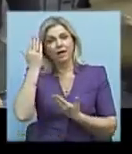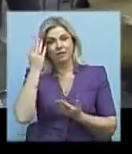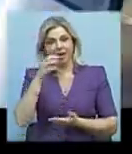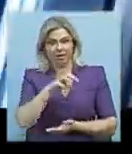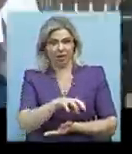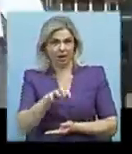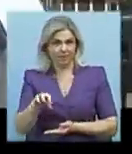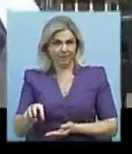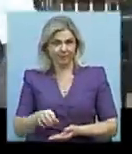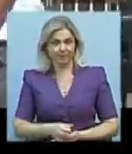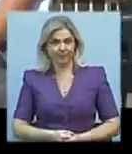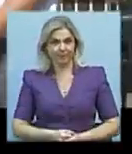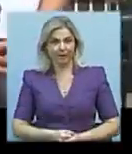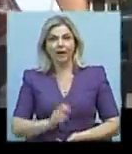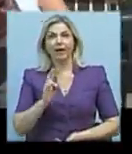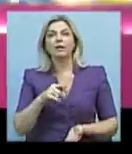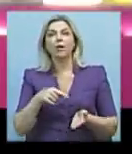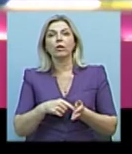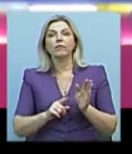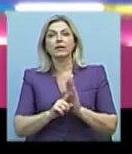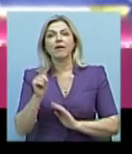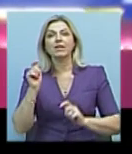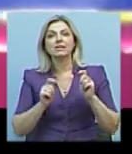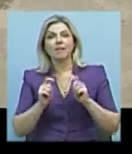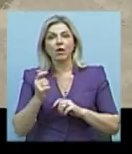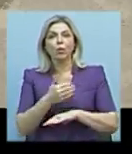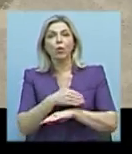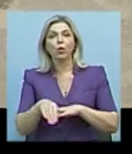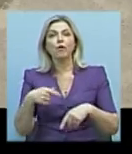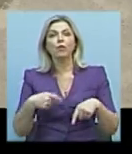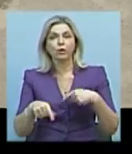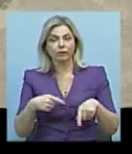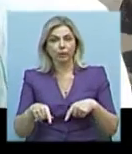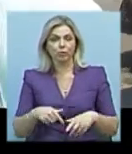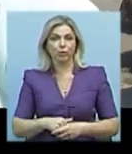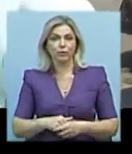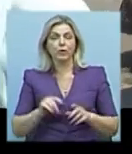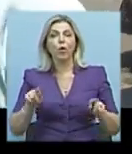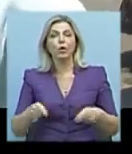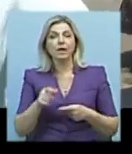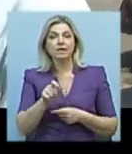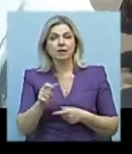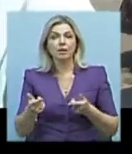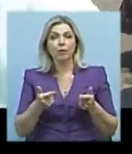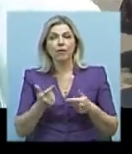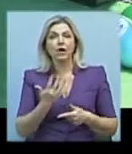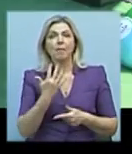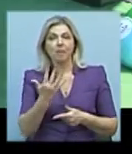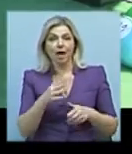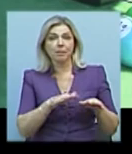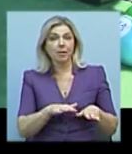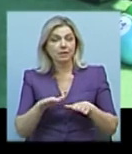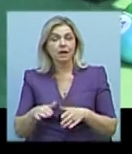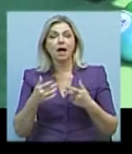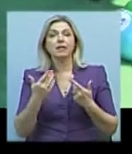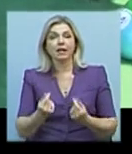локацій. У Миколаєві стартував фестиваль вуличного футболу Street Food Fest. Організатори підготували 5 локацій, у